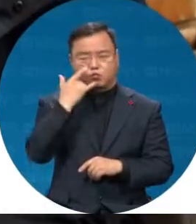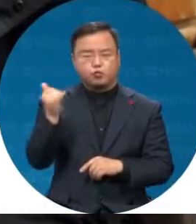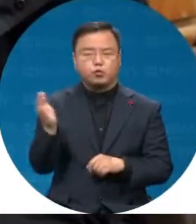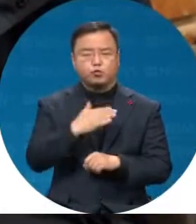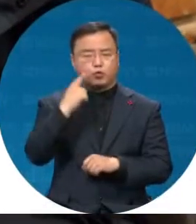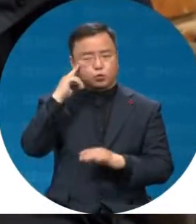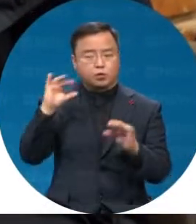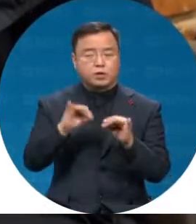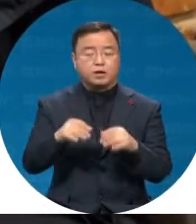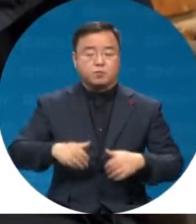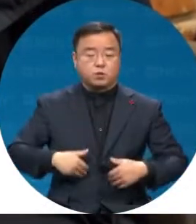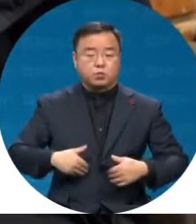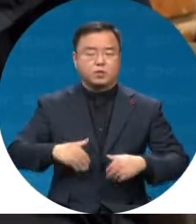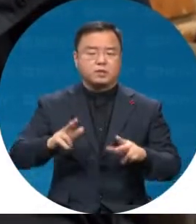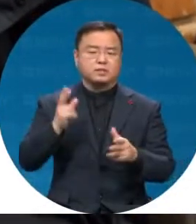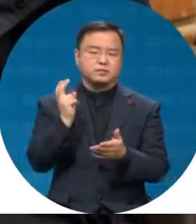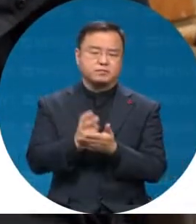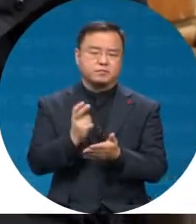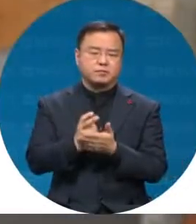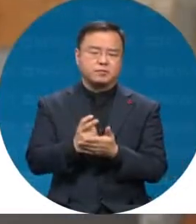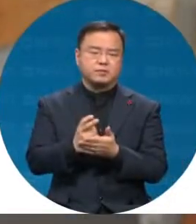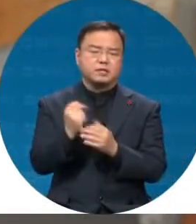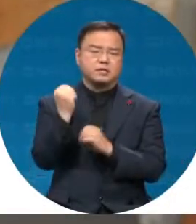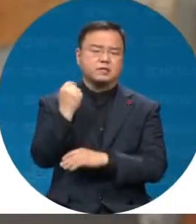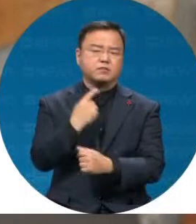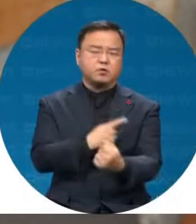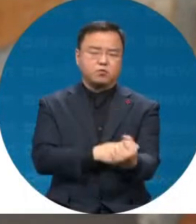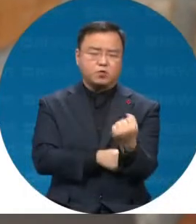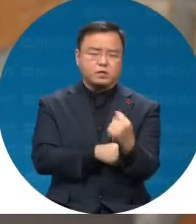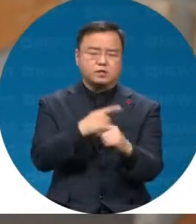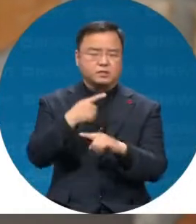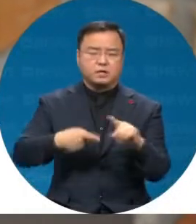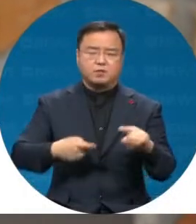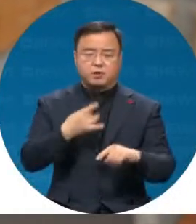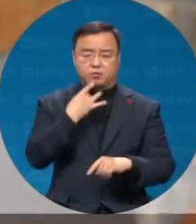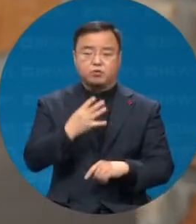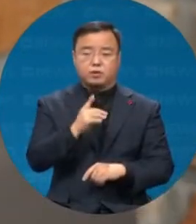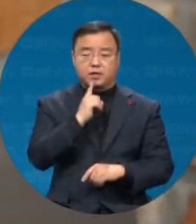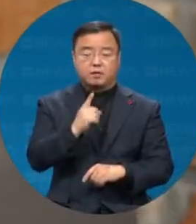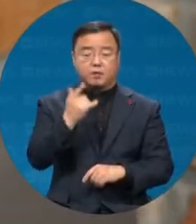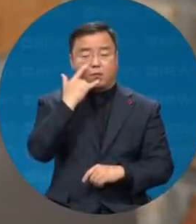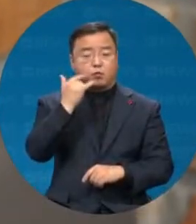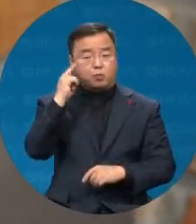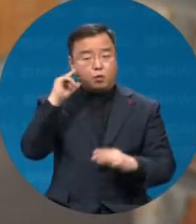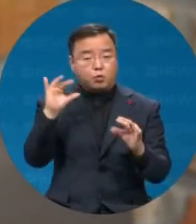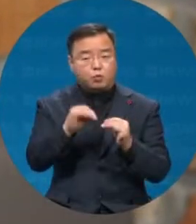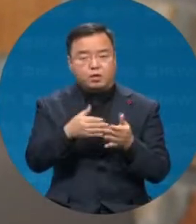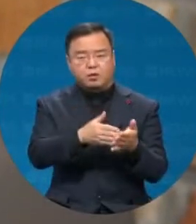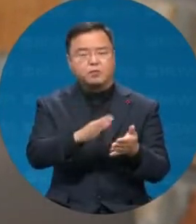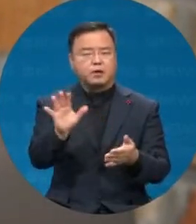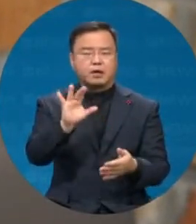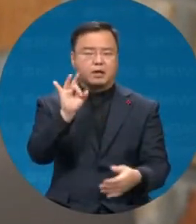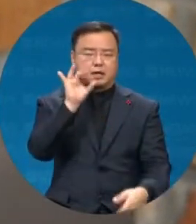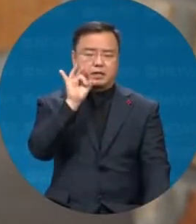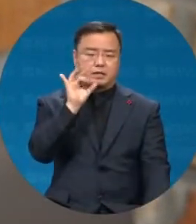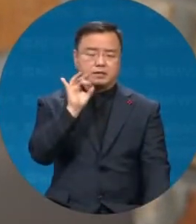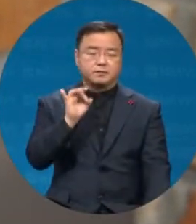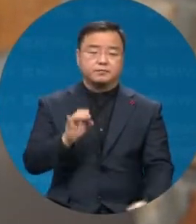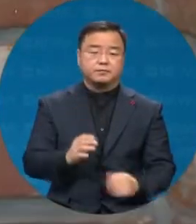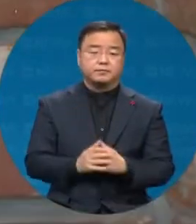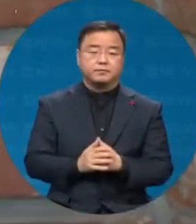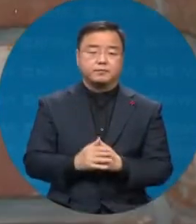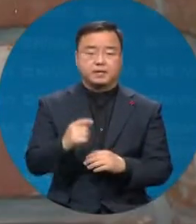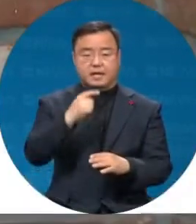한 현행법은 반쪽짜리 기본권이 라고 말합니다 부모동의서 도 제출할 수 없다는 입장입니다 그래서